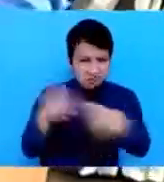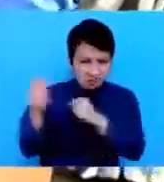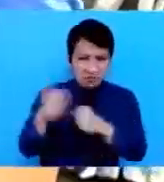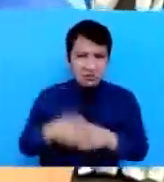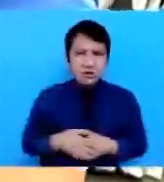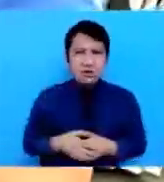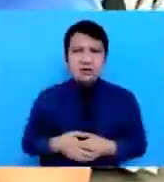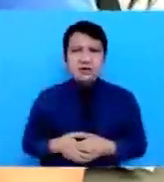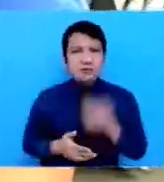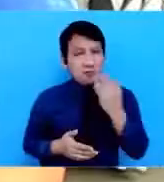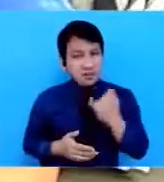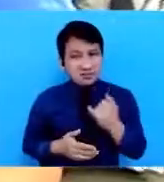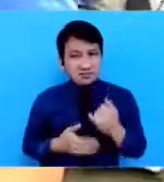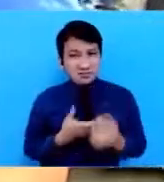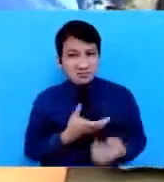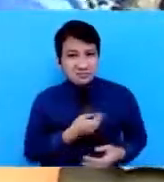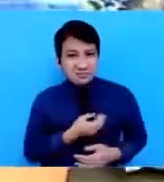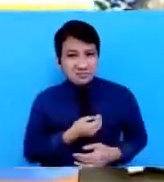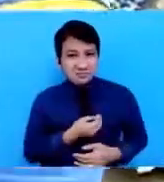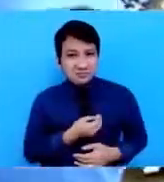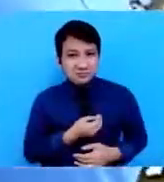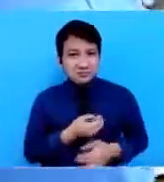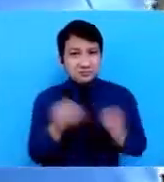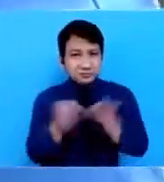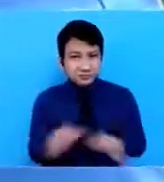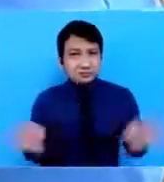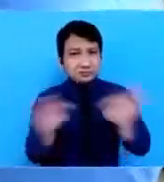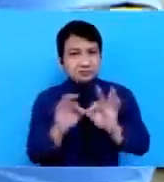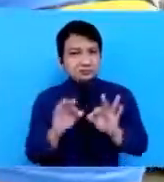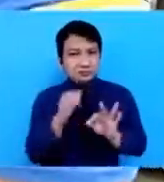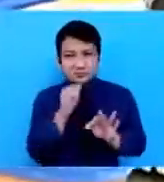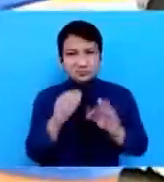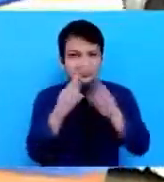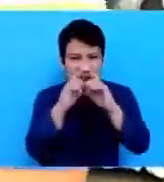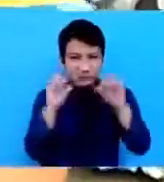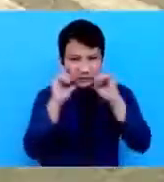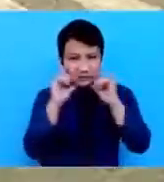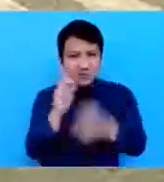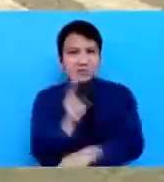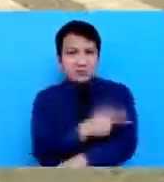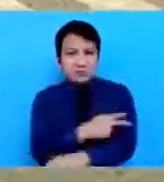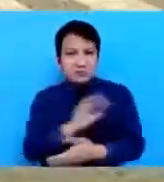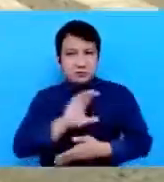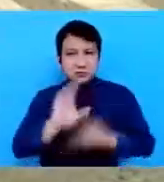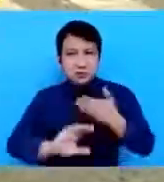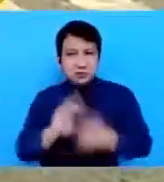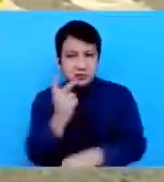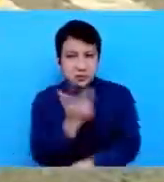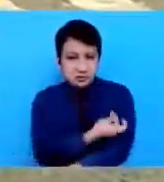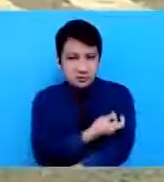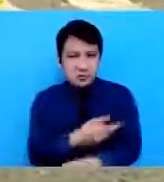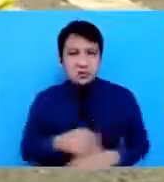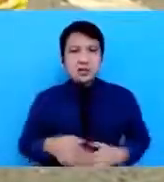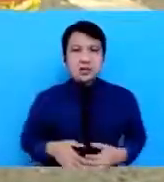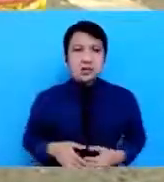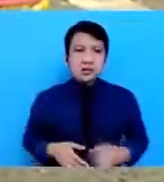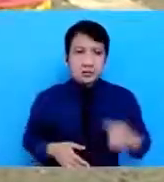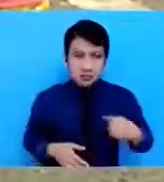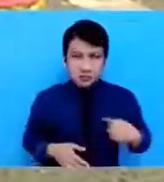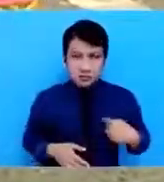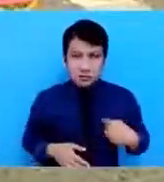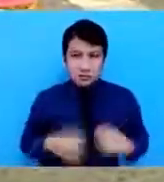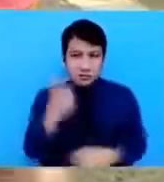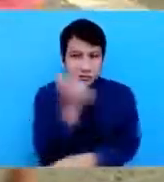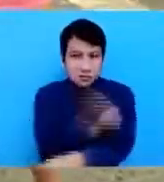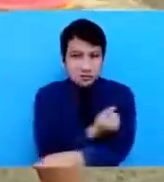kasi basta mag-mask lang tayo. Fully vaccine naman po kami. Naka-booster shot na ako. Oo, tsaka hindi ko tinatanggal ang